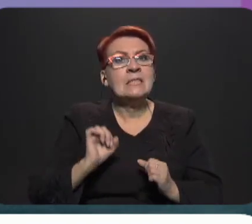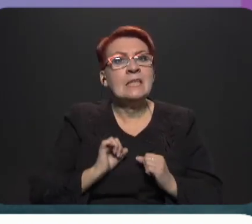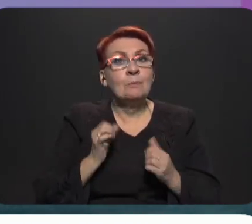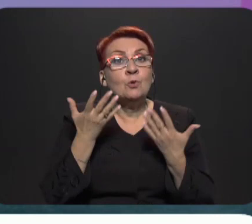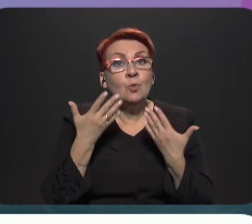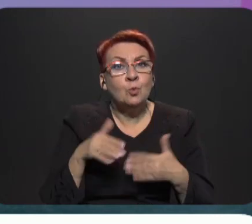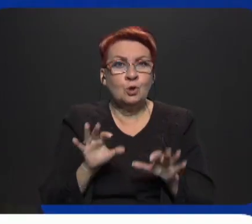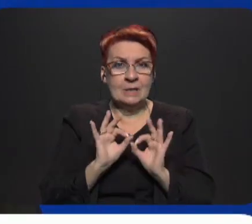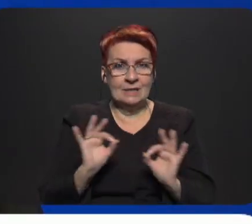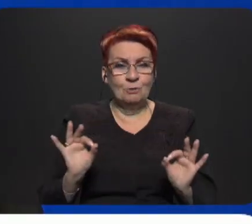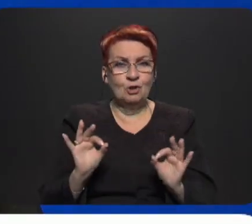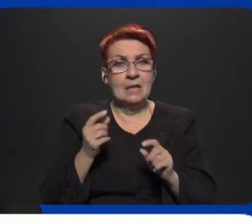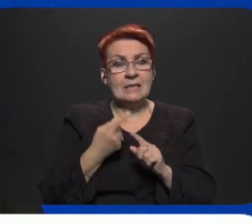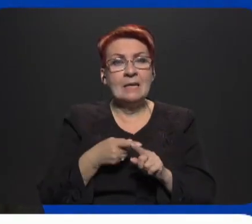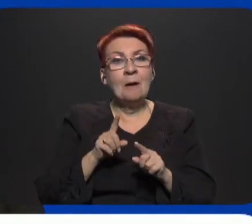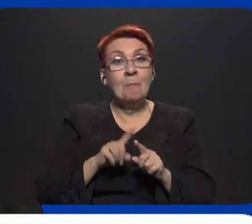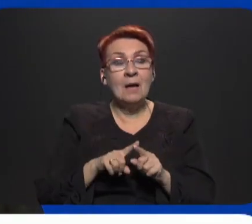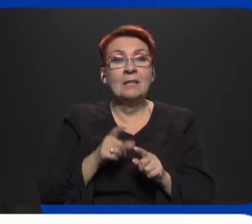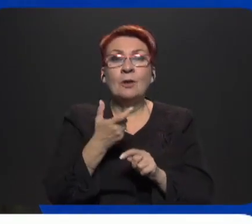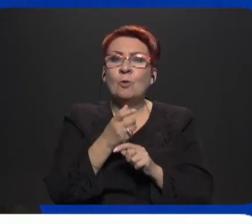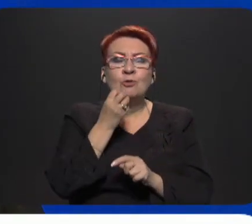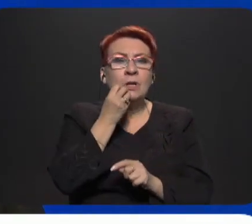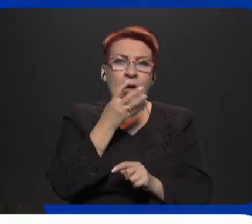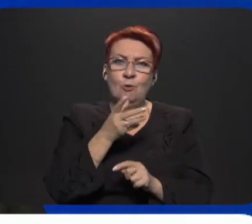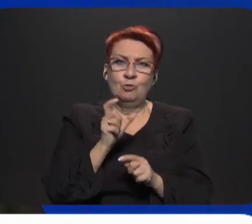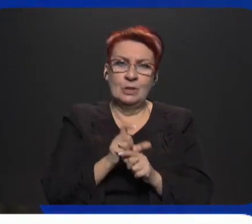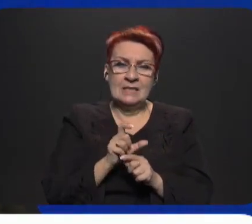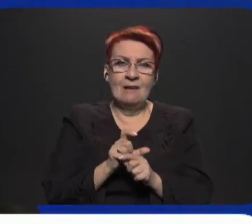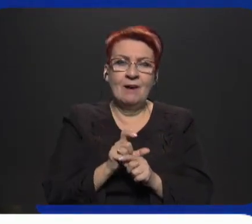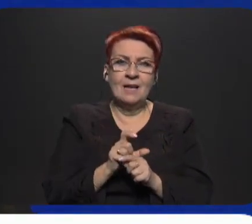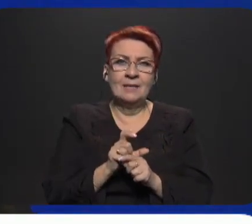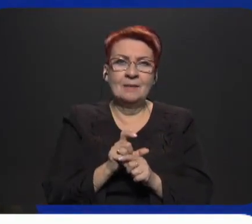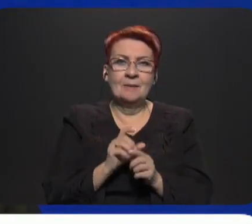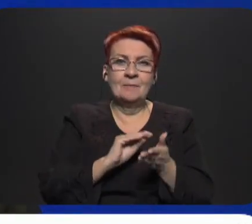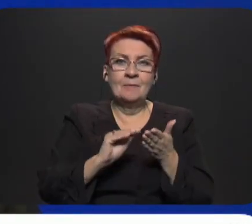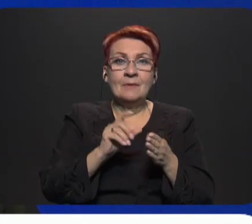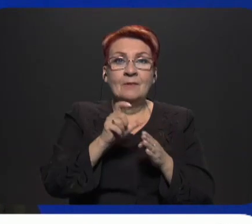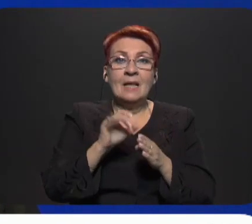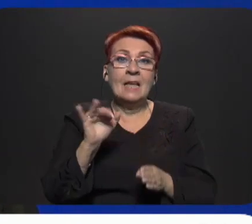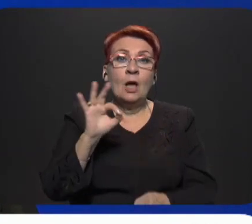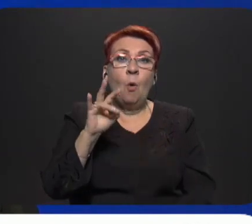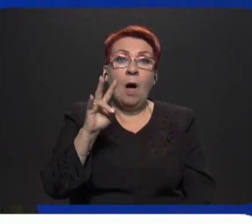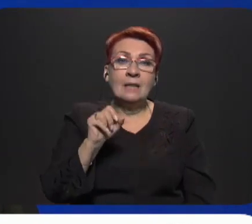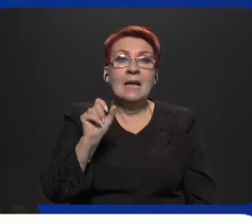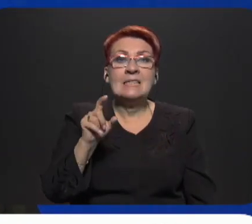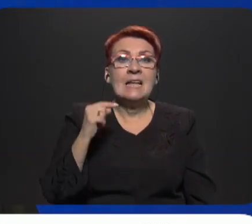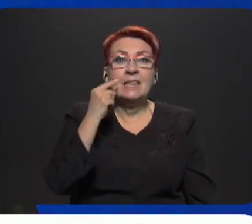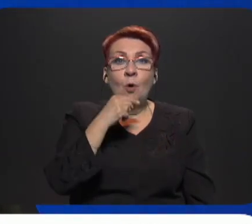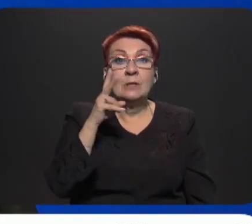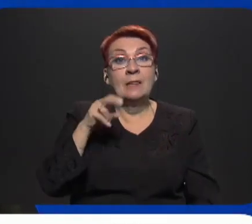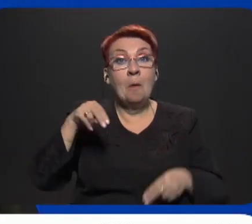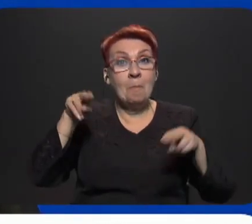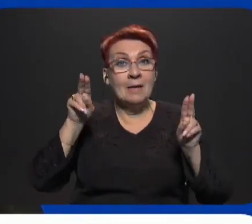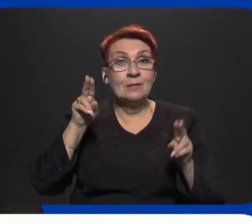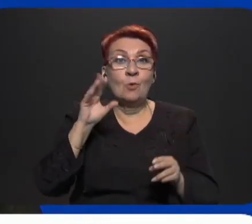уже замечательно. Поэтому очень хорошие слова в слове Иоанна Златоустова на Пасху, когда